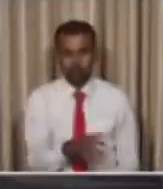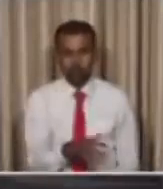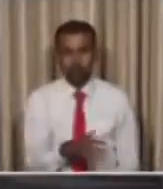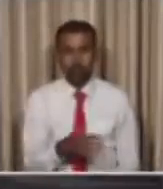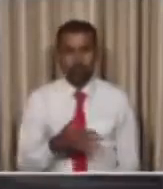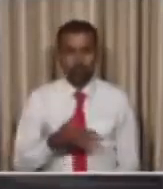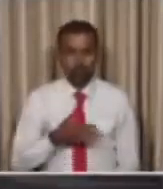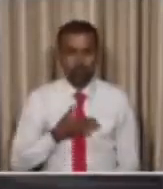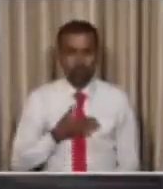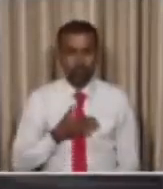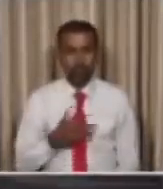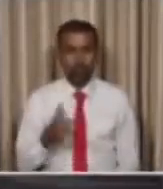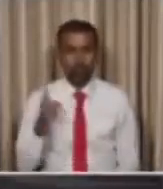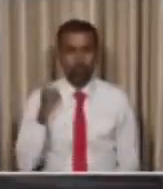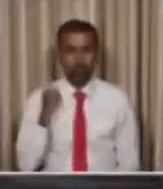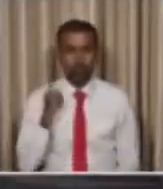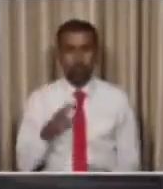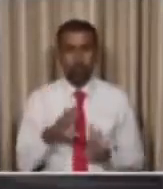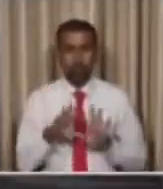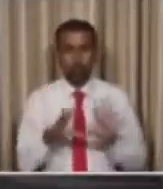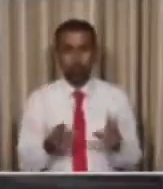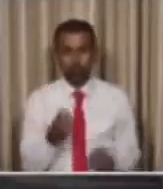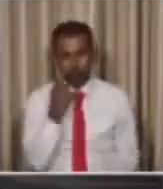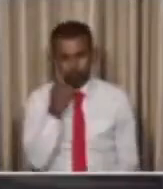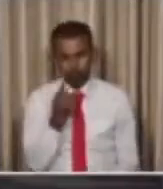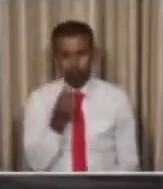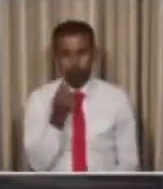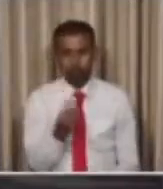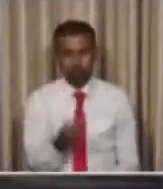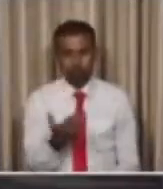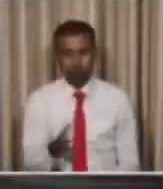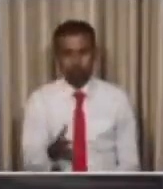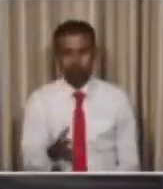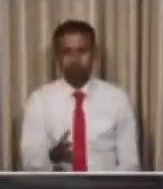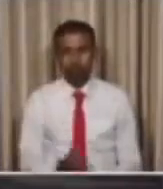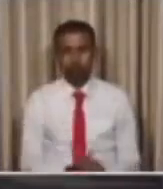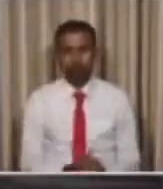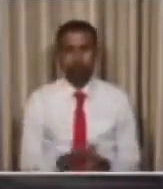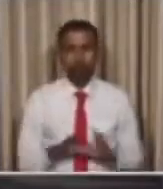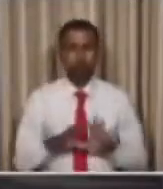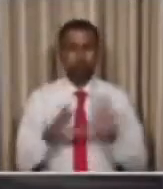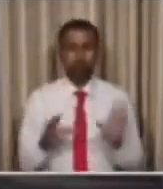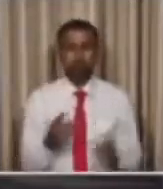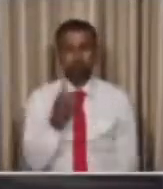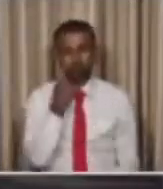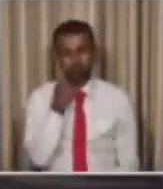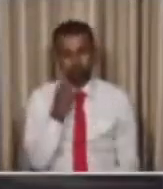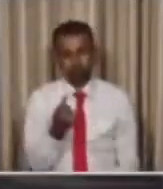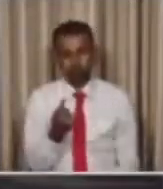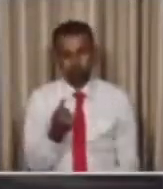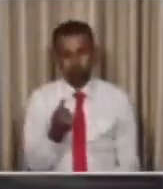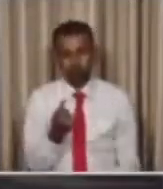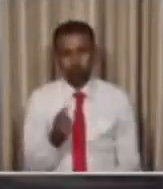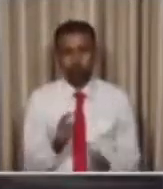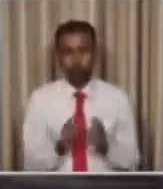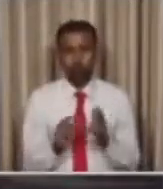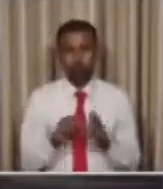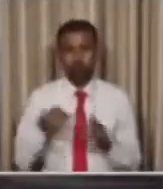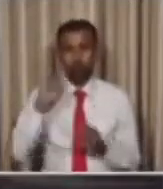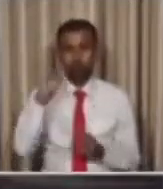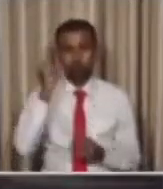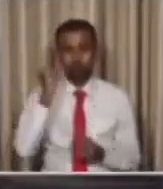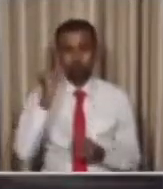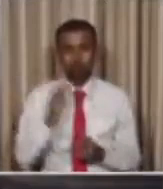අපේ රණවිරුවන්ට පොදු සභා කාලයක් ලබා දීලා තිනවා. ඒ පොදු සභාව ඔෆිසර් ග්‍රේඩ් එකේ